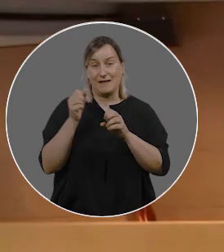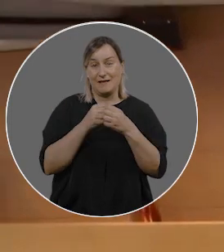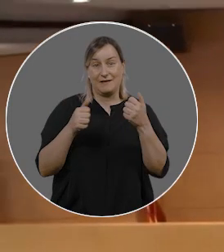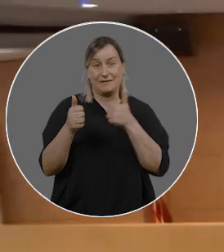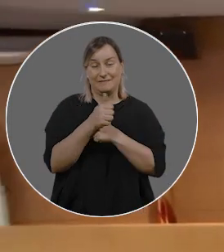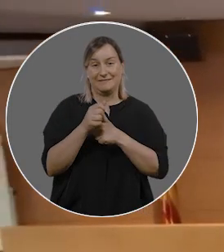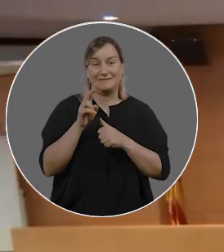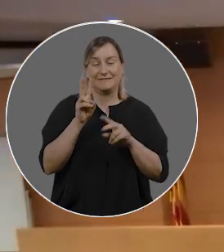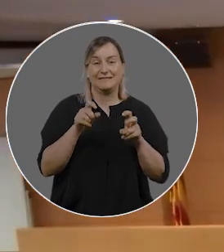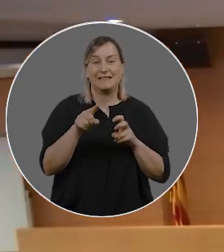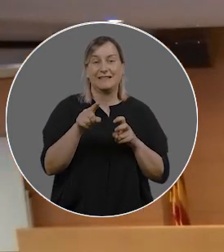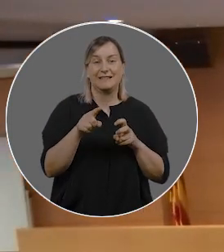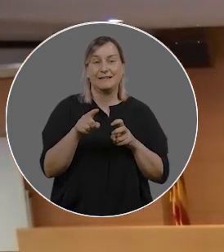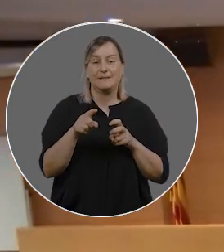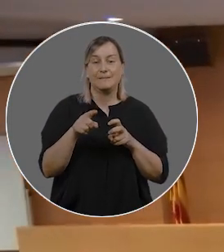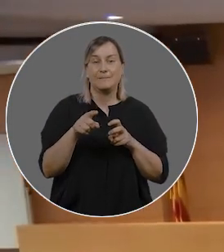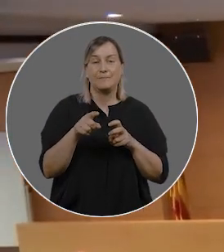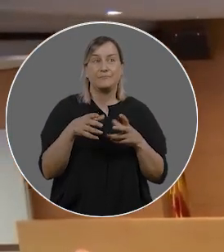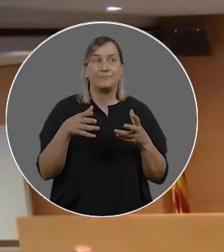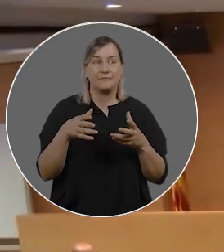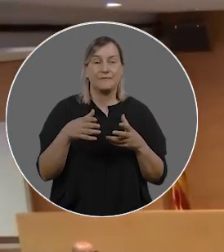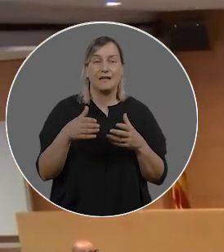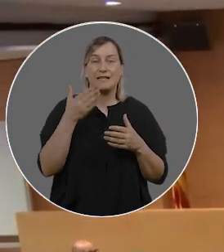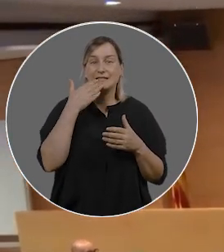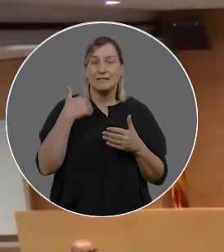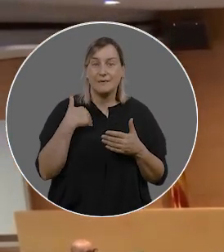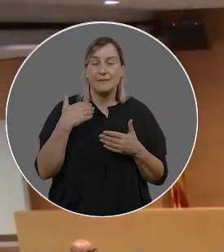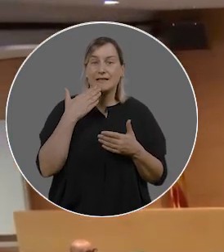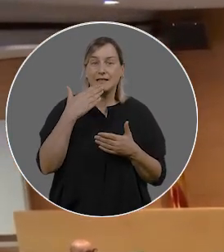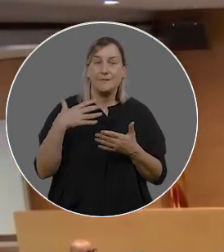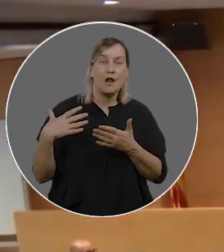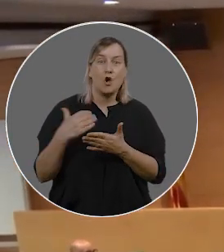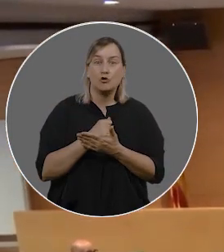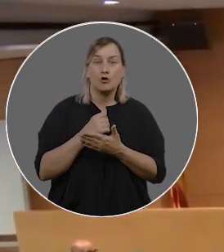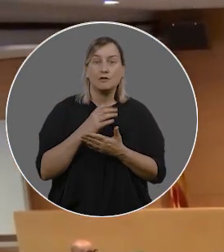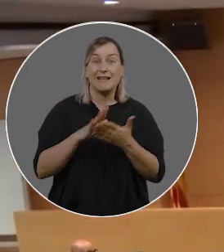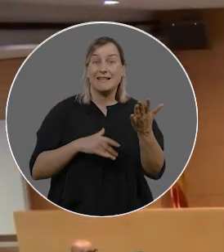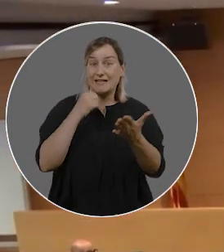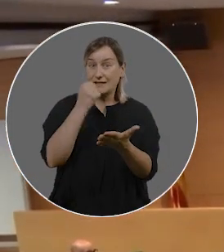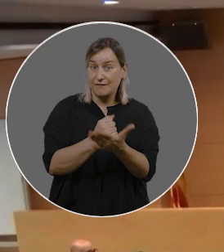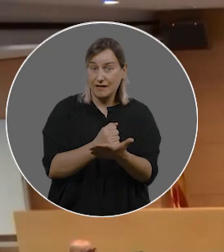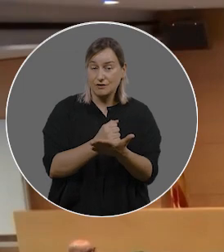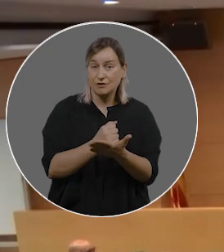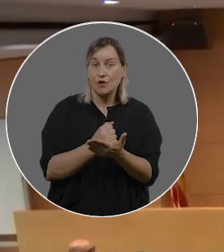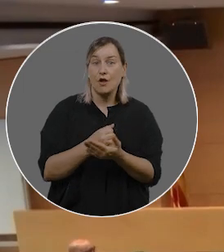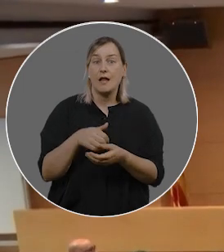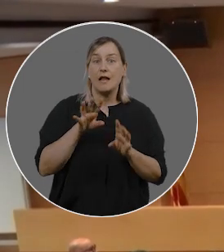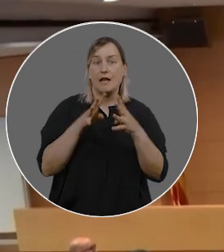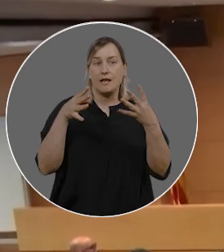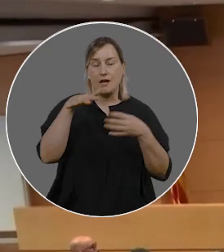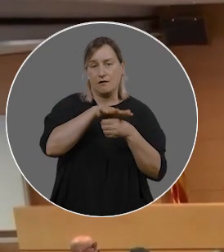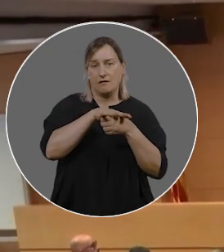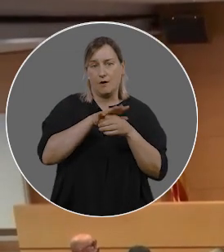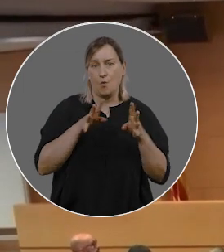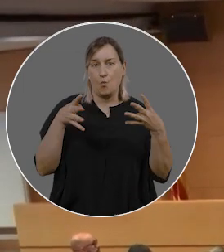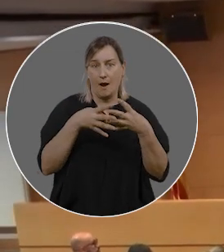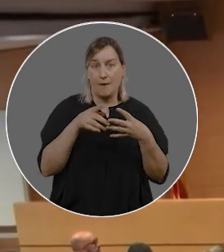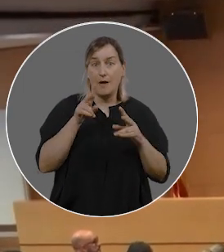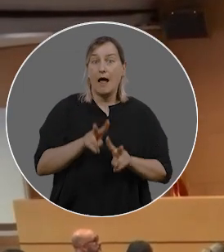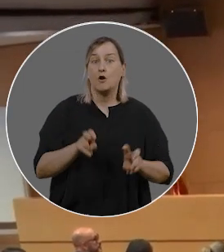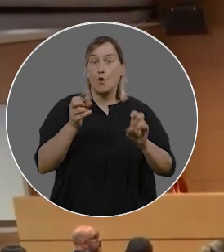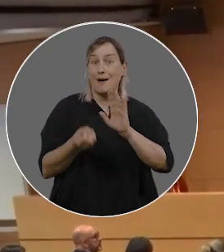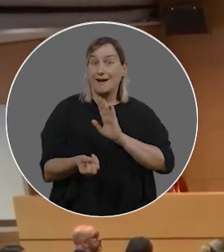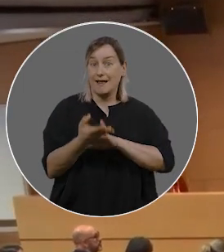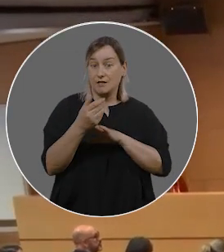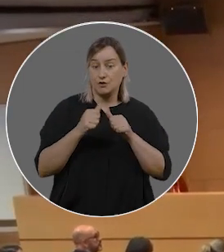sorgit la consulta és el que es demana és que totes les aplicacions i llocs web